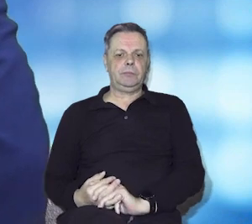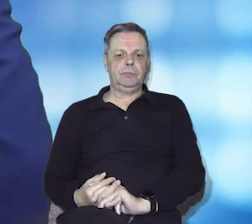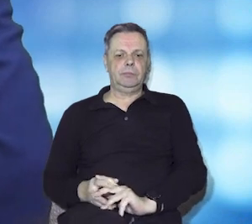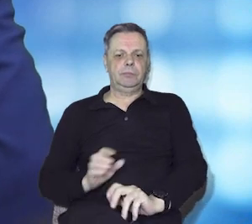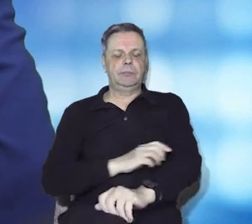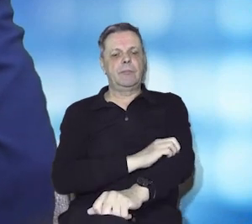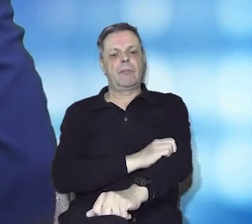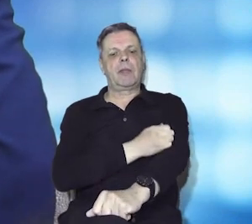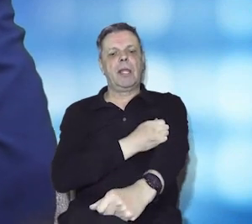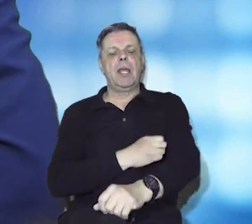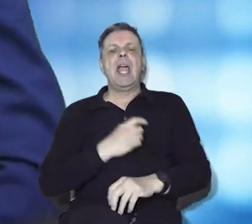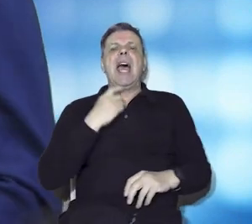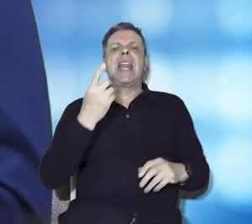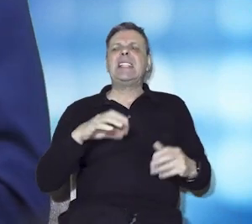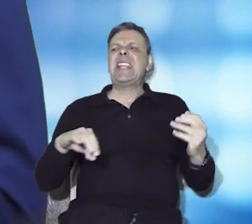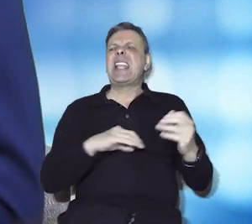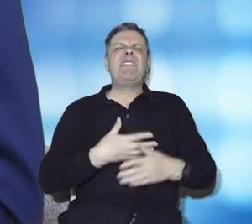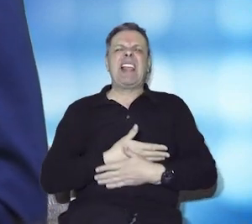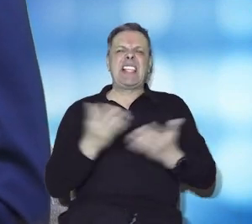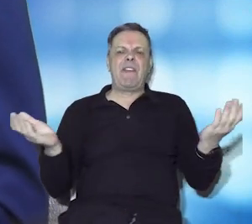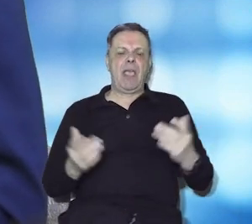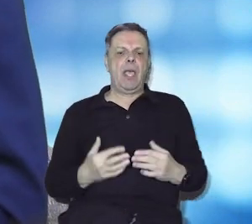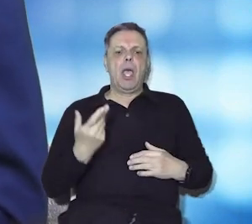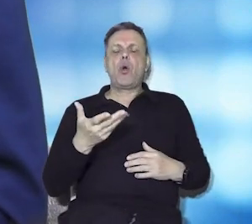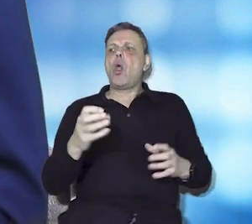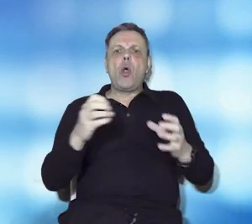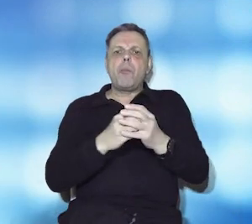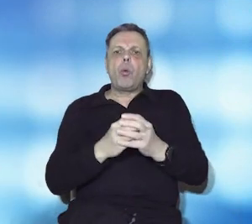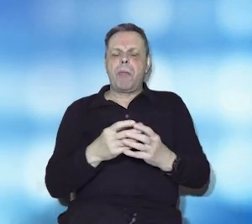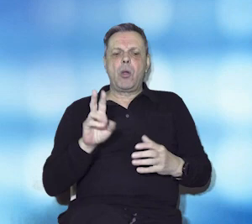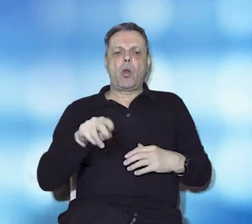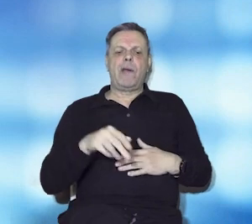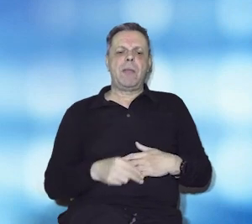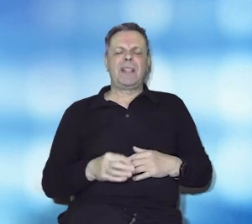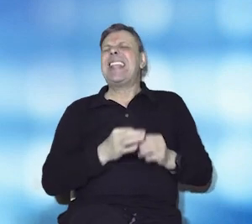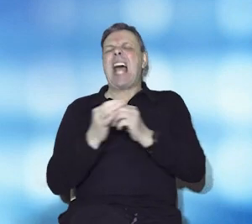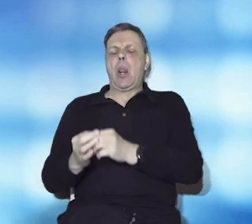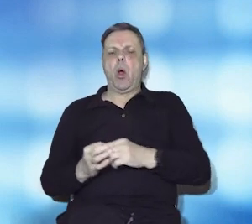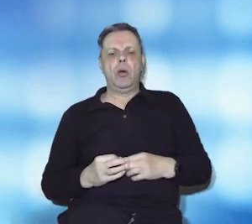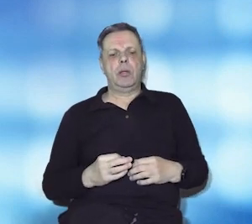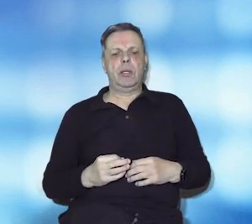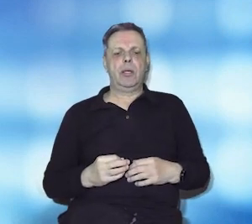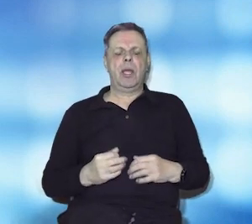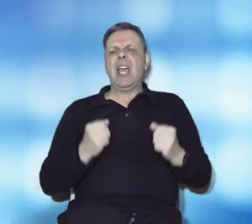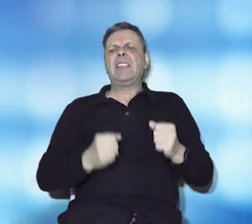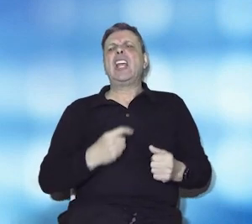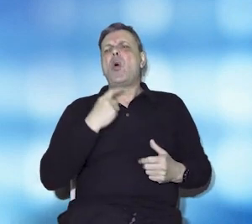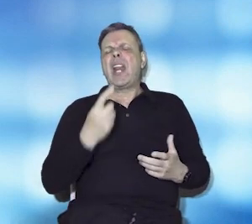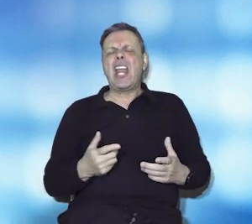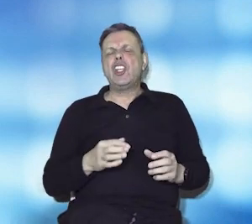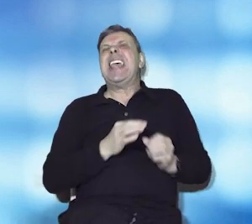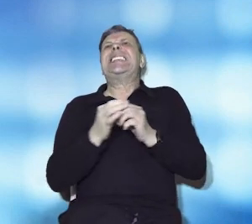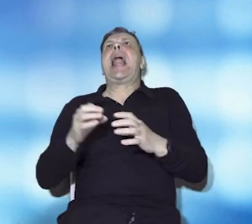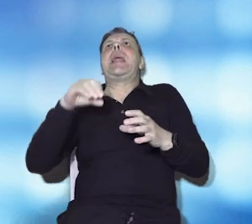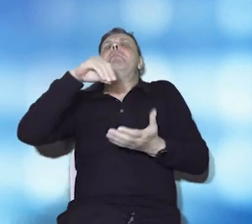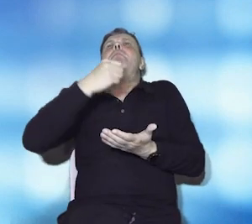Rekli ste da svirate sve. Koliko vas je u grupi? Stalni postav? Pa sad teško reći nekom stalnom postavu,